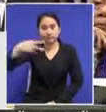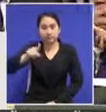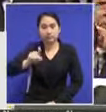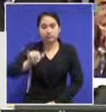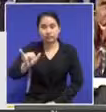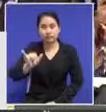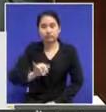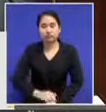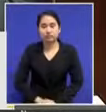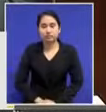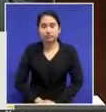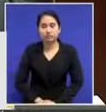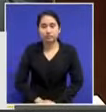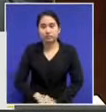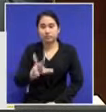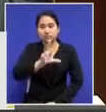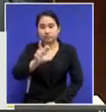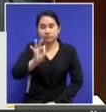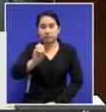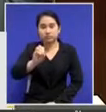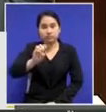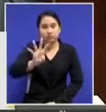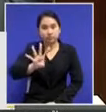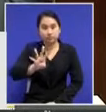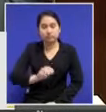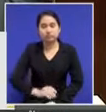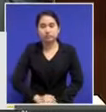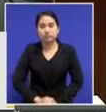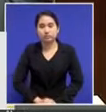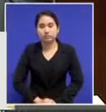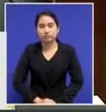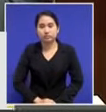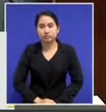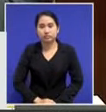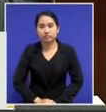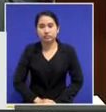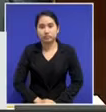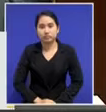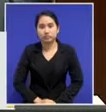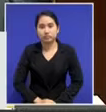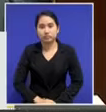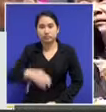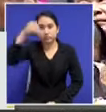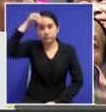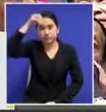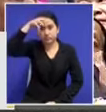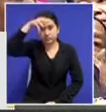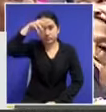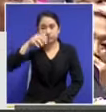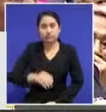ธ์จันทร์โอชาครับ 394นายไพโรจน์โลสุนทร นายธนาธรจึงรุ่งเรืองกิ